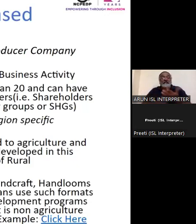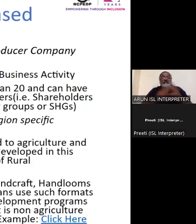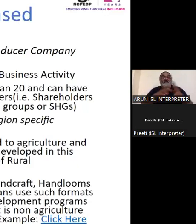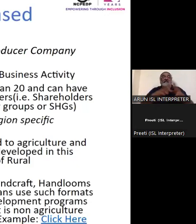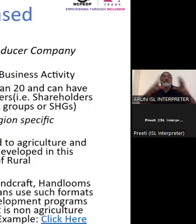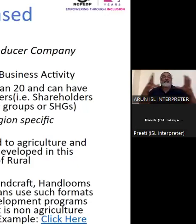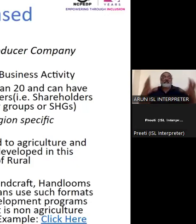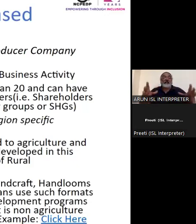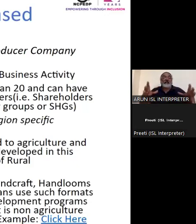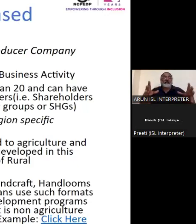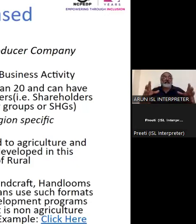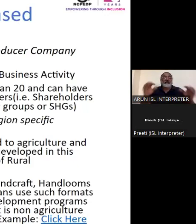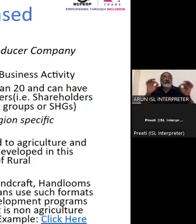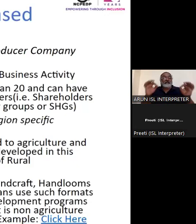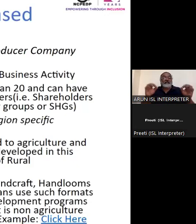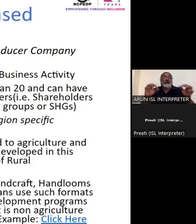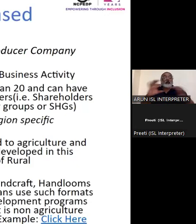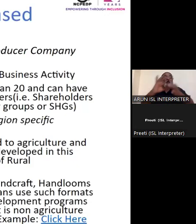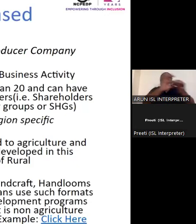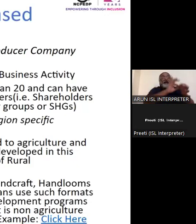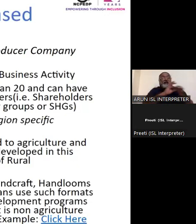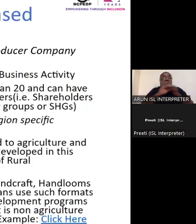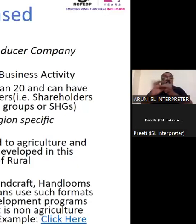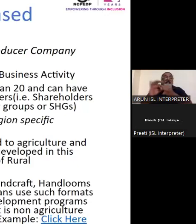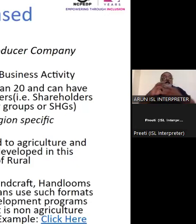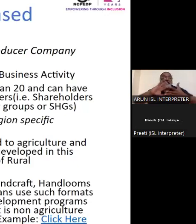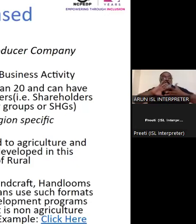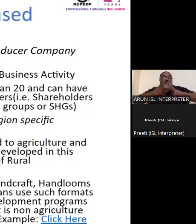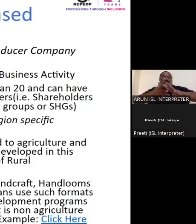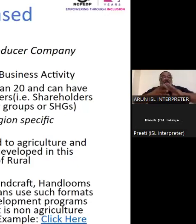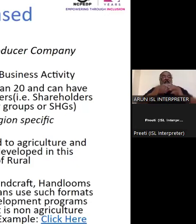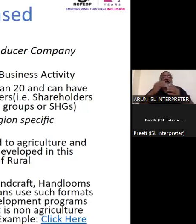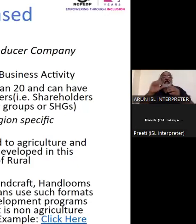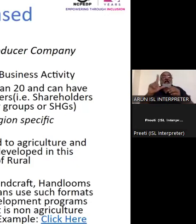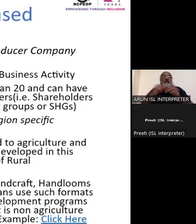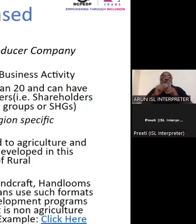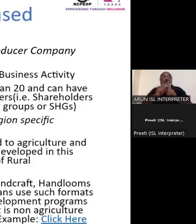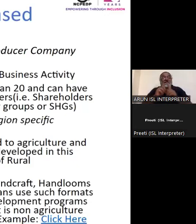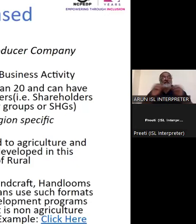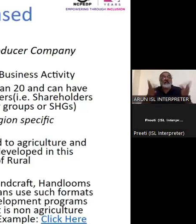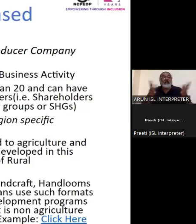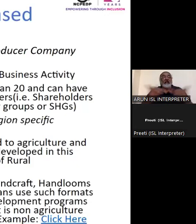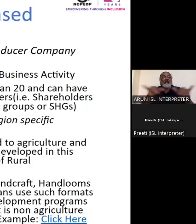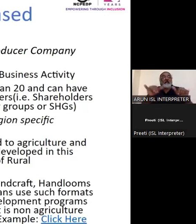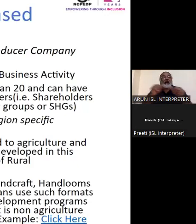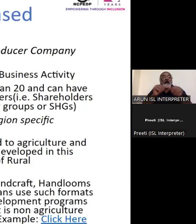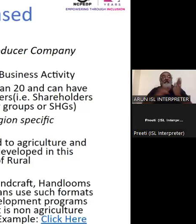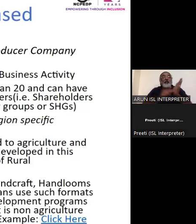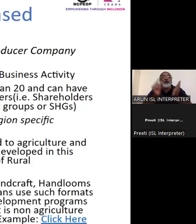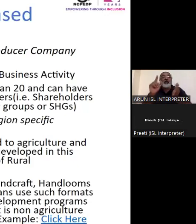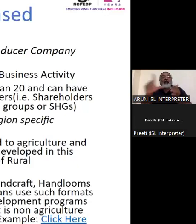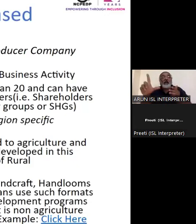टू एस्टैब्लिश अ सक्सेसफुल कोऑपरेटिव और अ प्रोड्यूसर कंपनी, एस्टैब्लिशमेंट लाइक अमूल वेयर वी